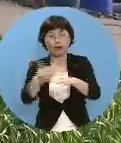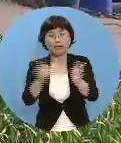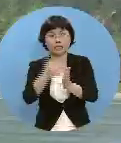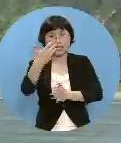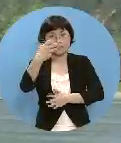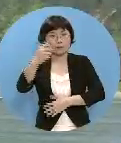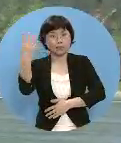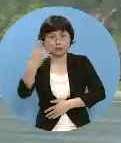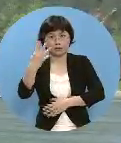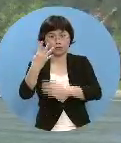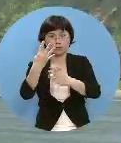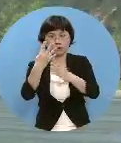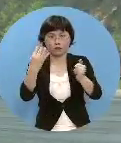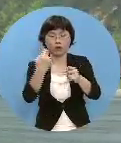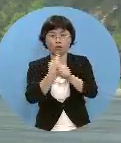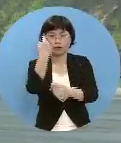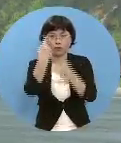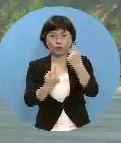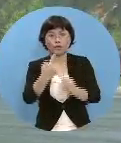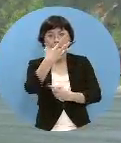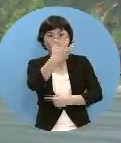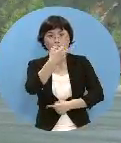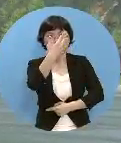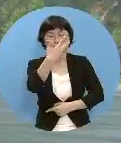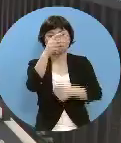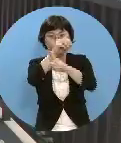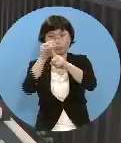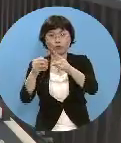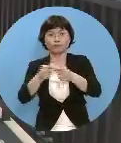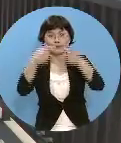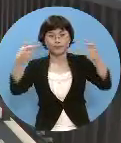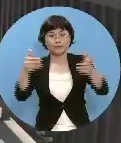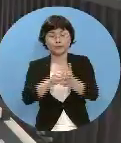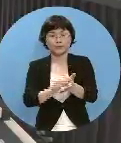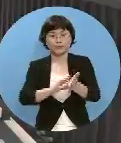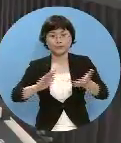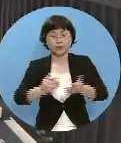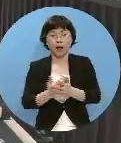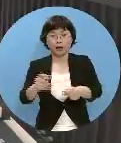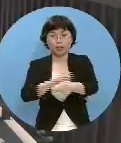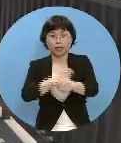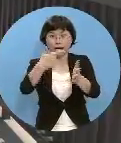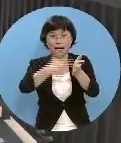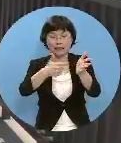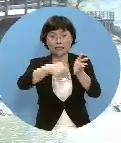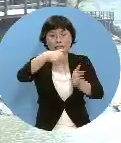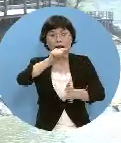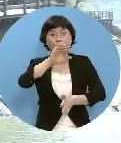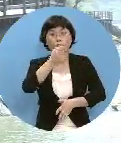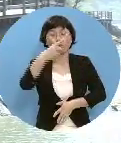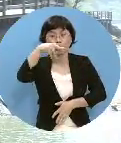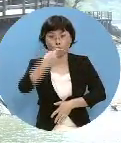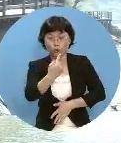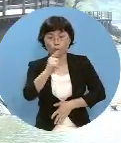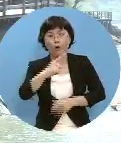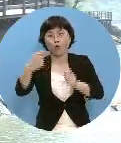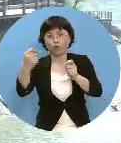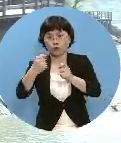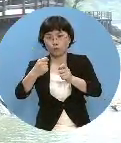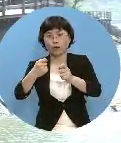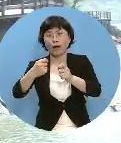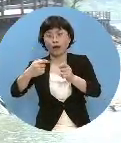명으로 지난해 같은 기간보다 87% 증가했습니다. 특히 강진 가우도의 경우